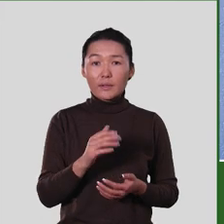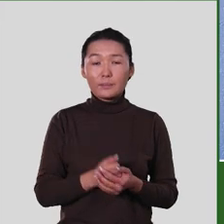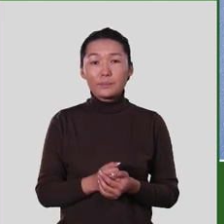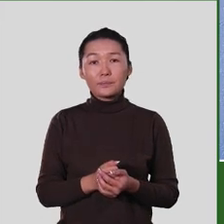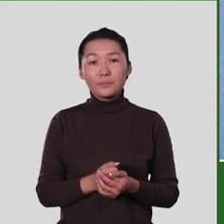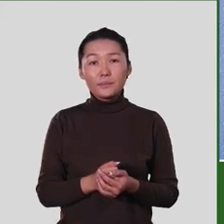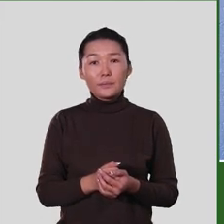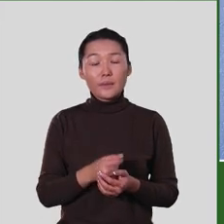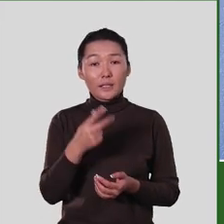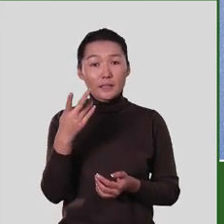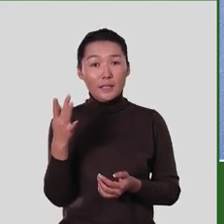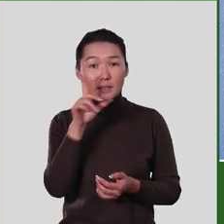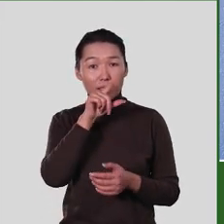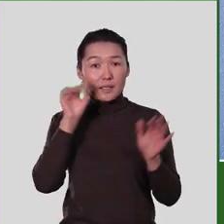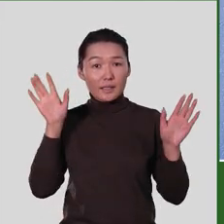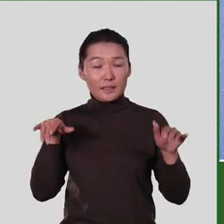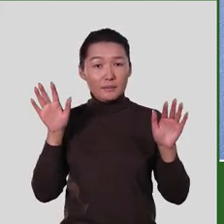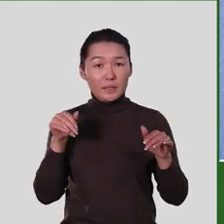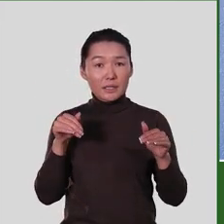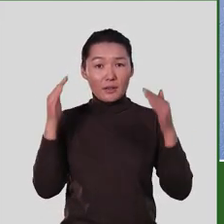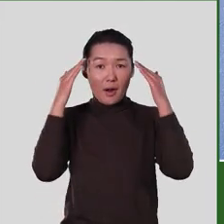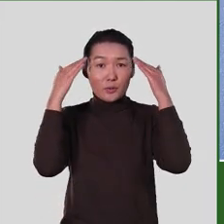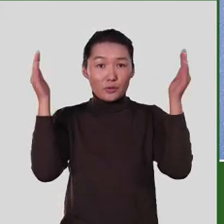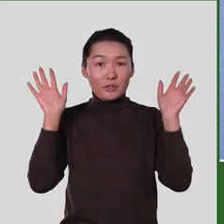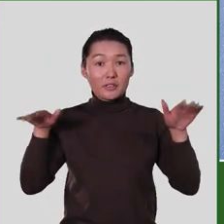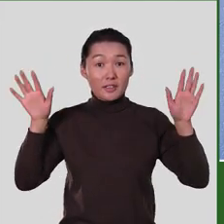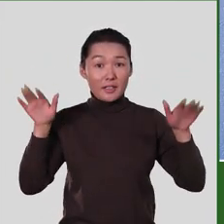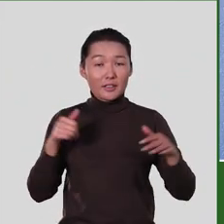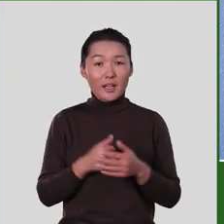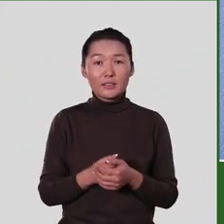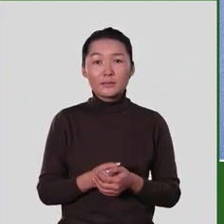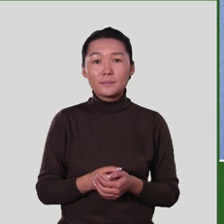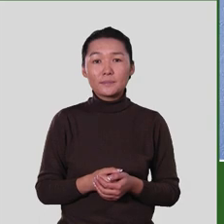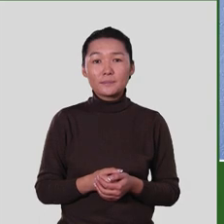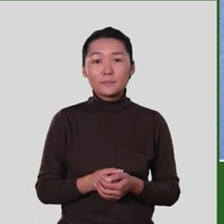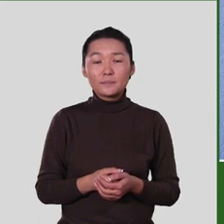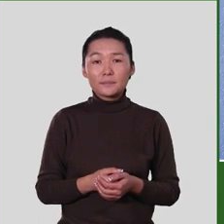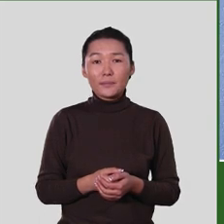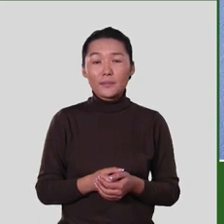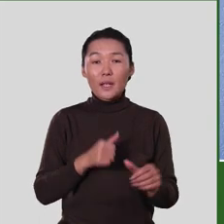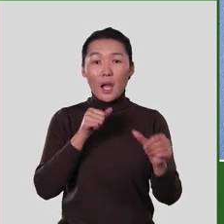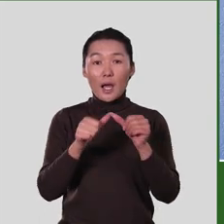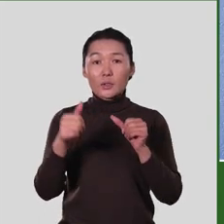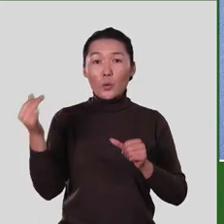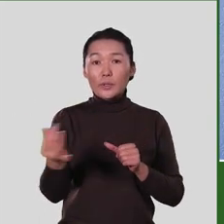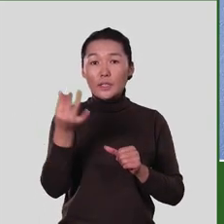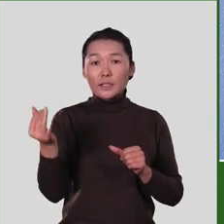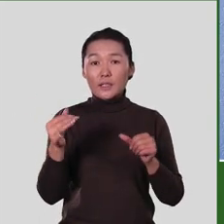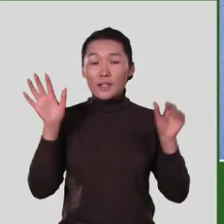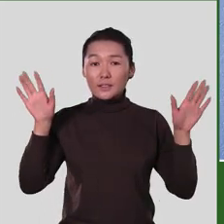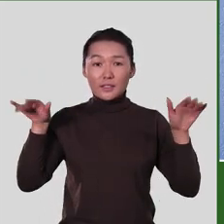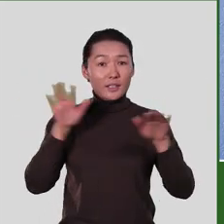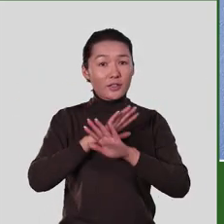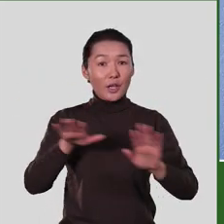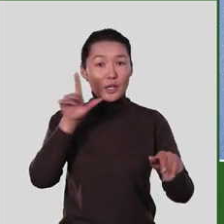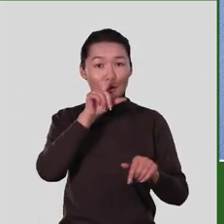Причем некоторые из птиц разучились летать, ведь врагов у них нет. Особенно интересны нелетающие